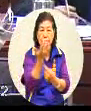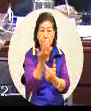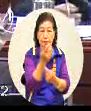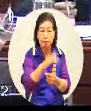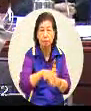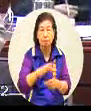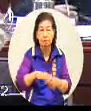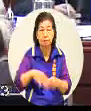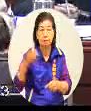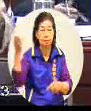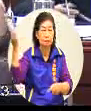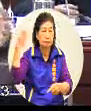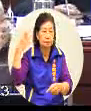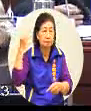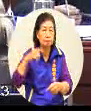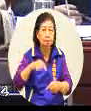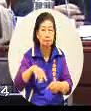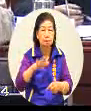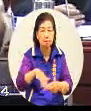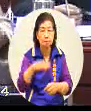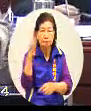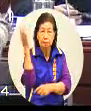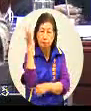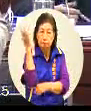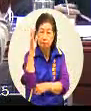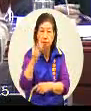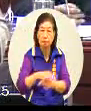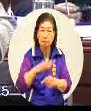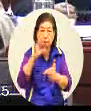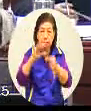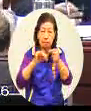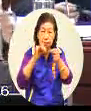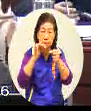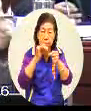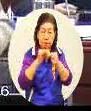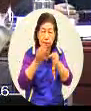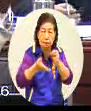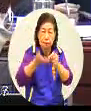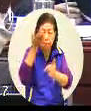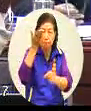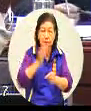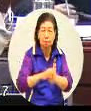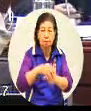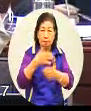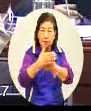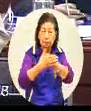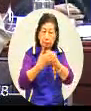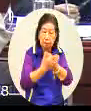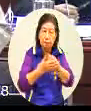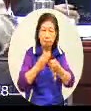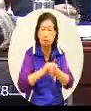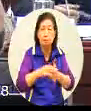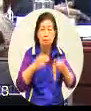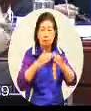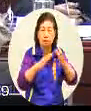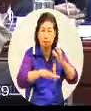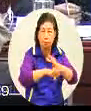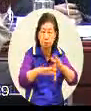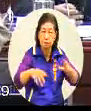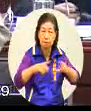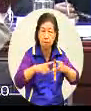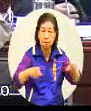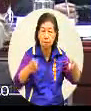的声音，讲这丛树啊，百几冬啊，保护着咱阿里大大细细。啊，你若甲